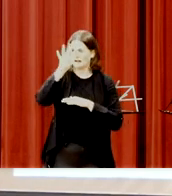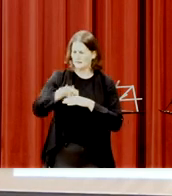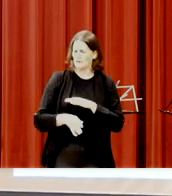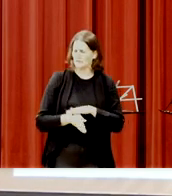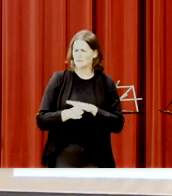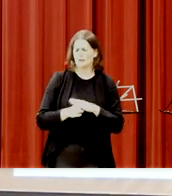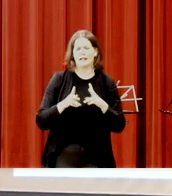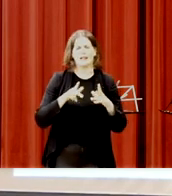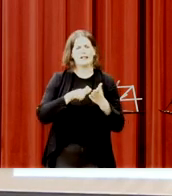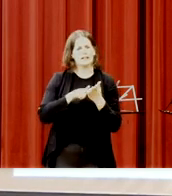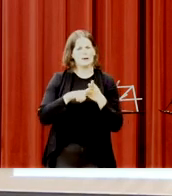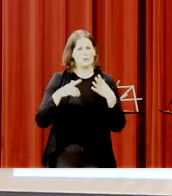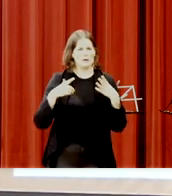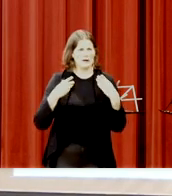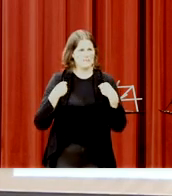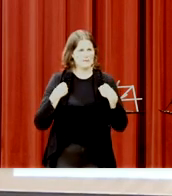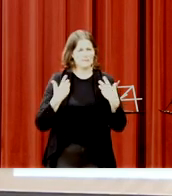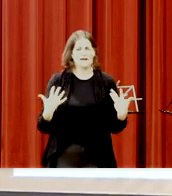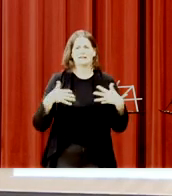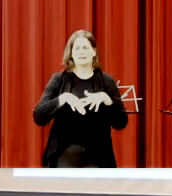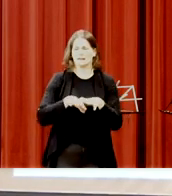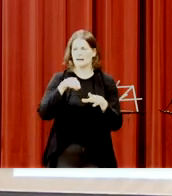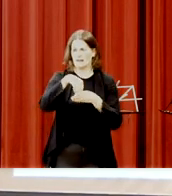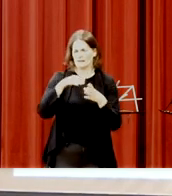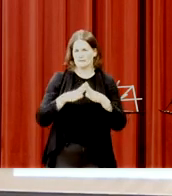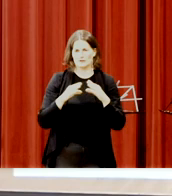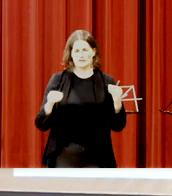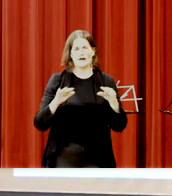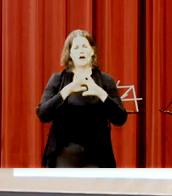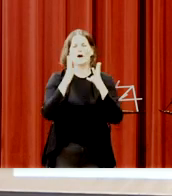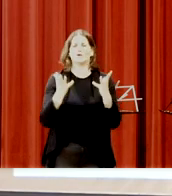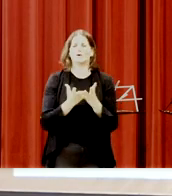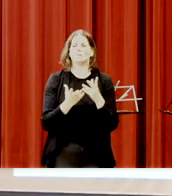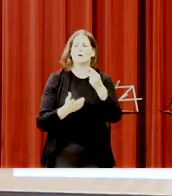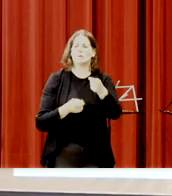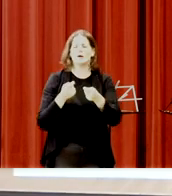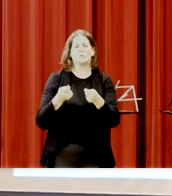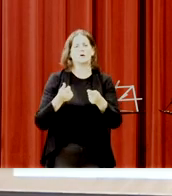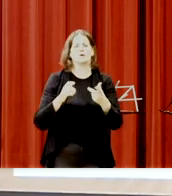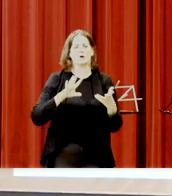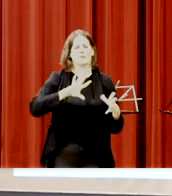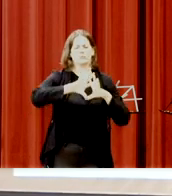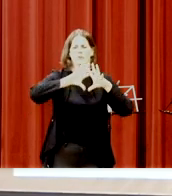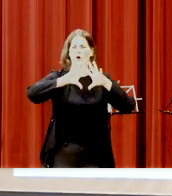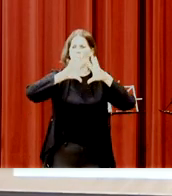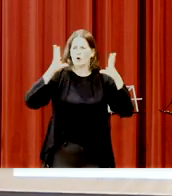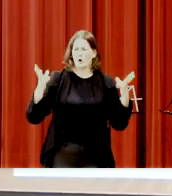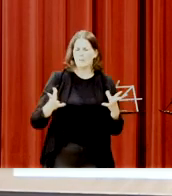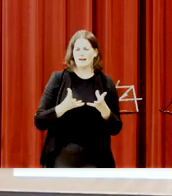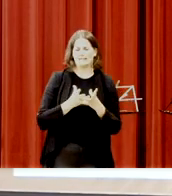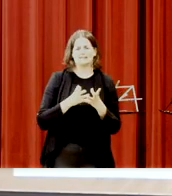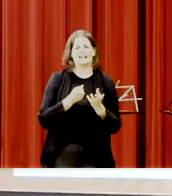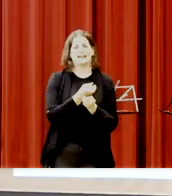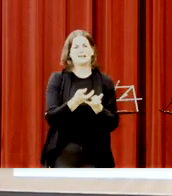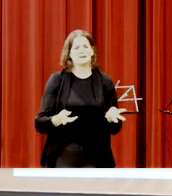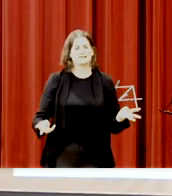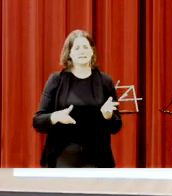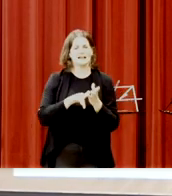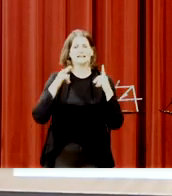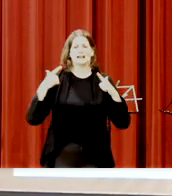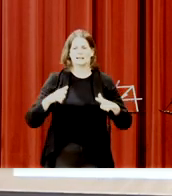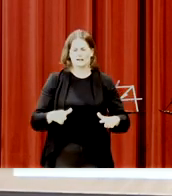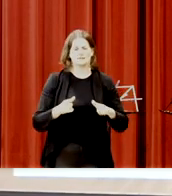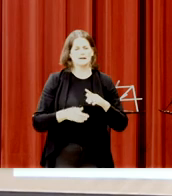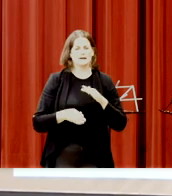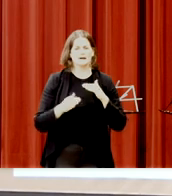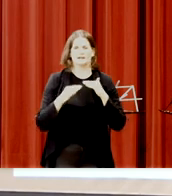diversitat lingüística i cultural ha de coexistir i coexisteix amb la necessitat d'internacionalització, com dèiem abans, i aquest esforç esdevé realment capdavant per